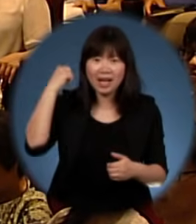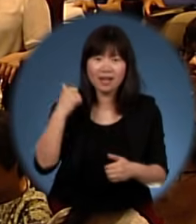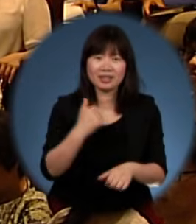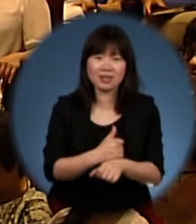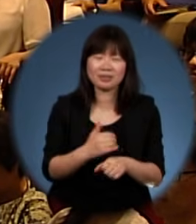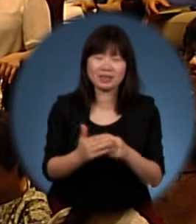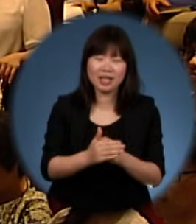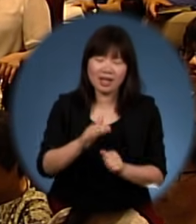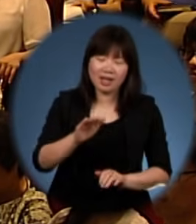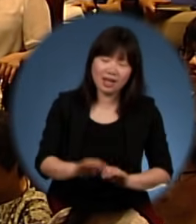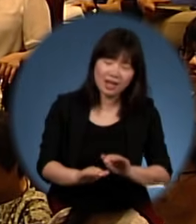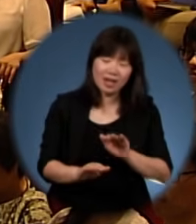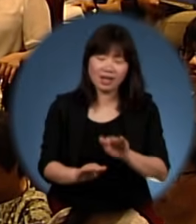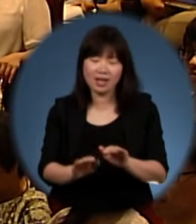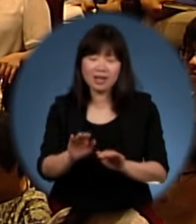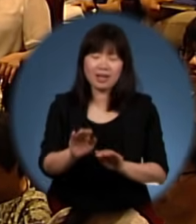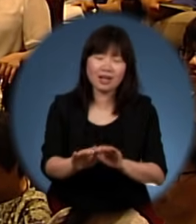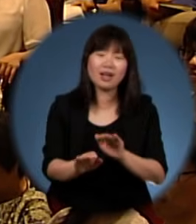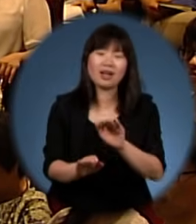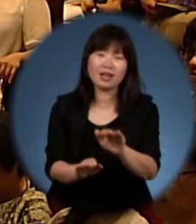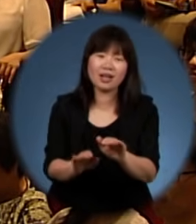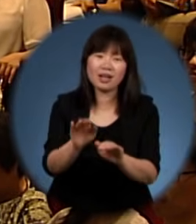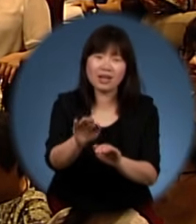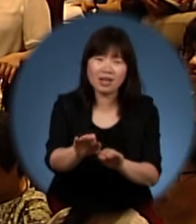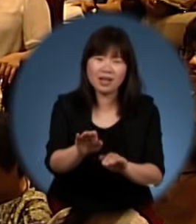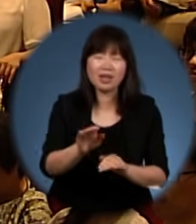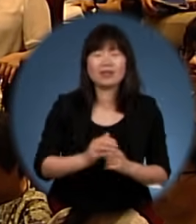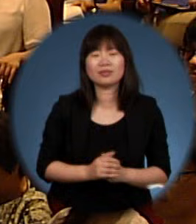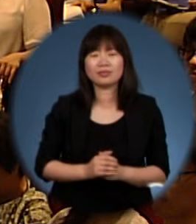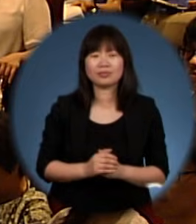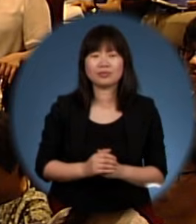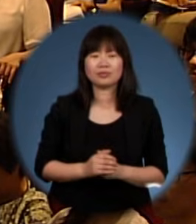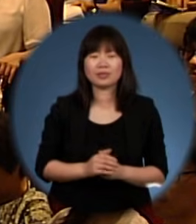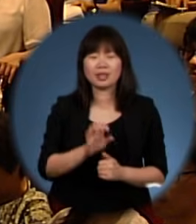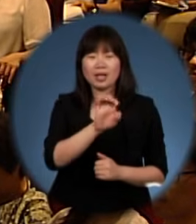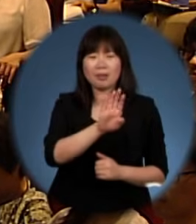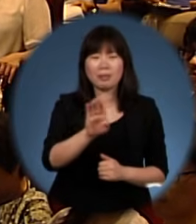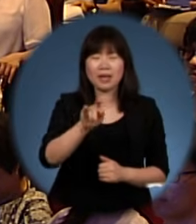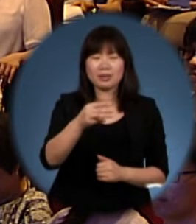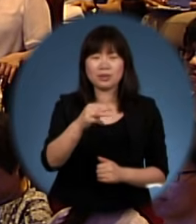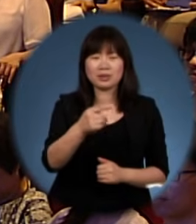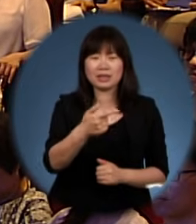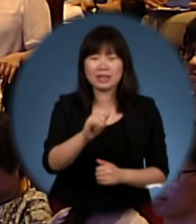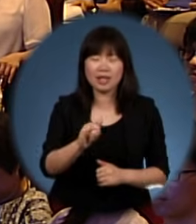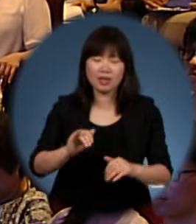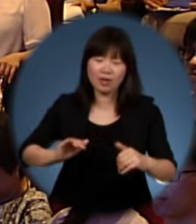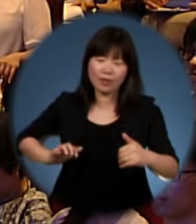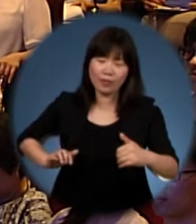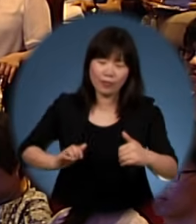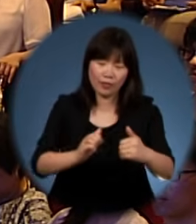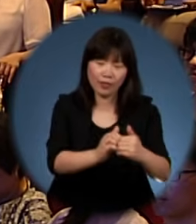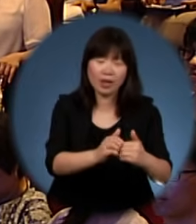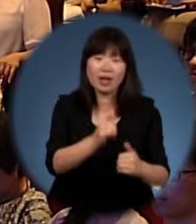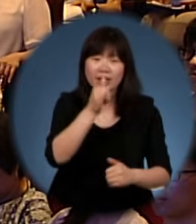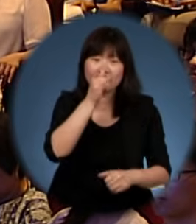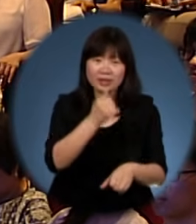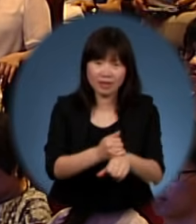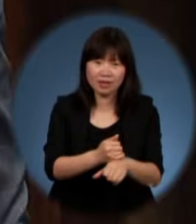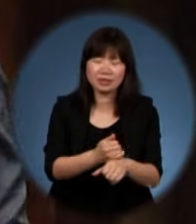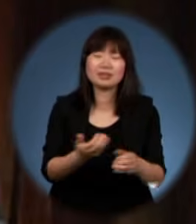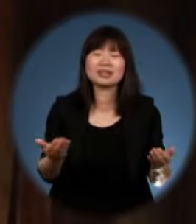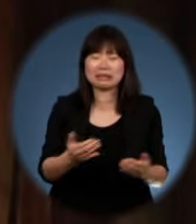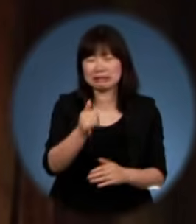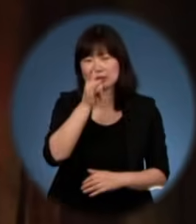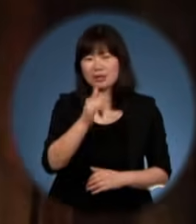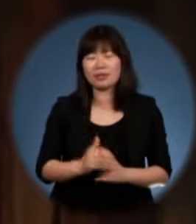한 그런 판금 알렉산드로스 대한 많 아 벤젠 와 쪽으로 바빌로니아 쪽으로 발걸음을 옮겼던 것입니다